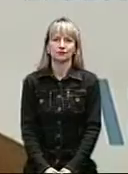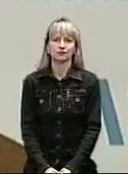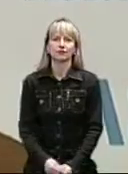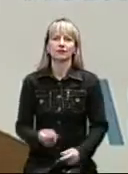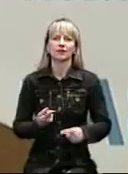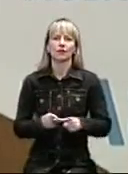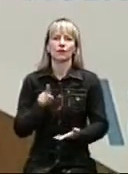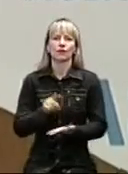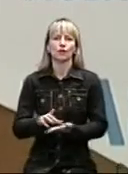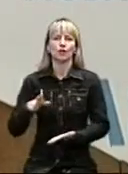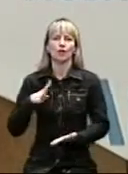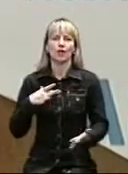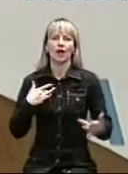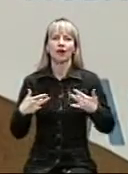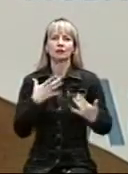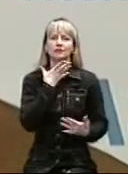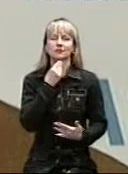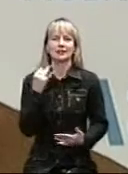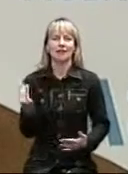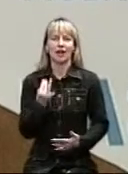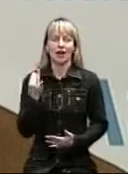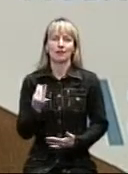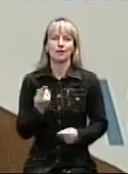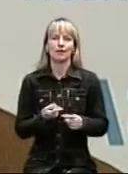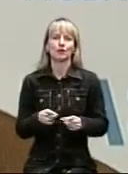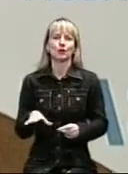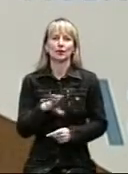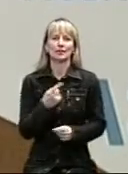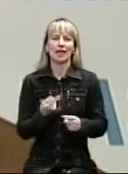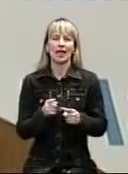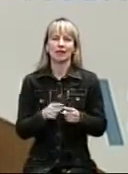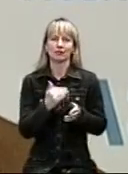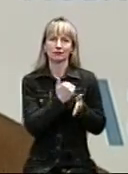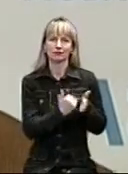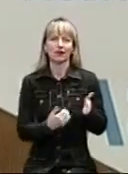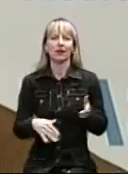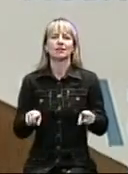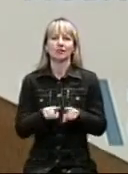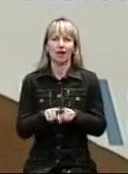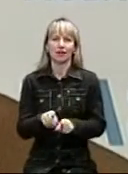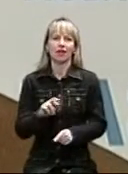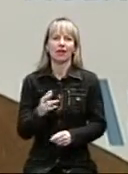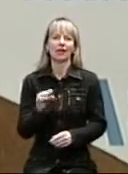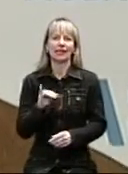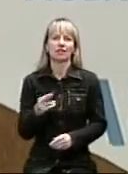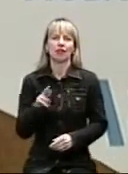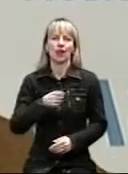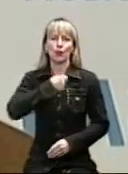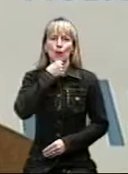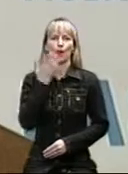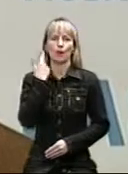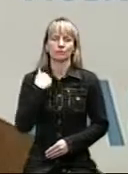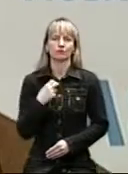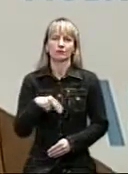Це повинно бути артистично, цікаво. Тому усі ці критерії, вони ті ж самі, що і для дорослих, коли ми йдемо